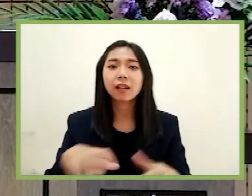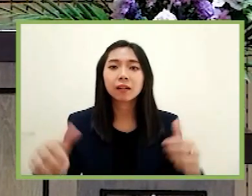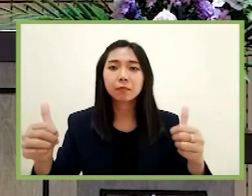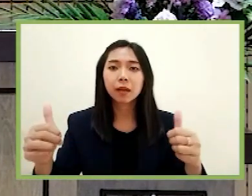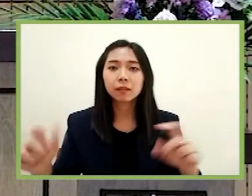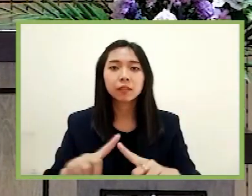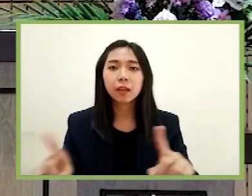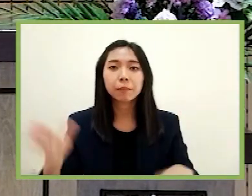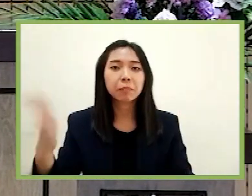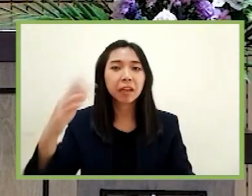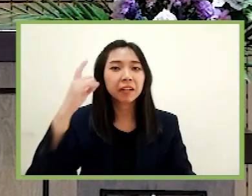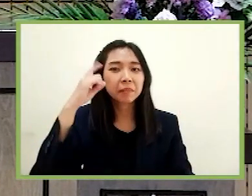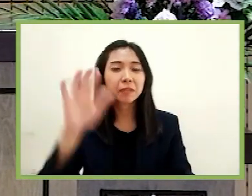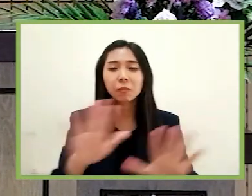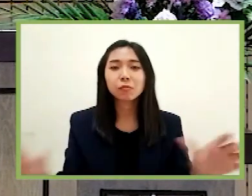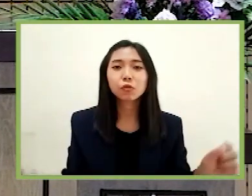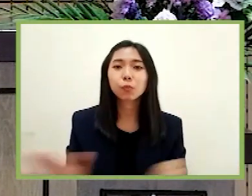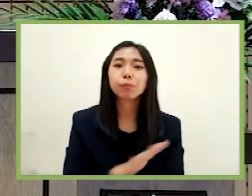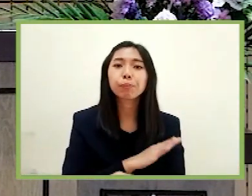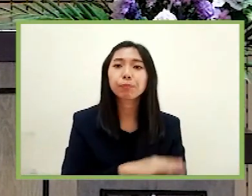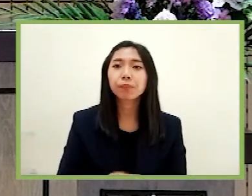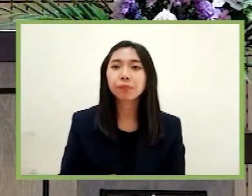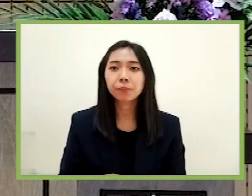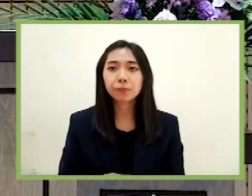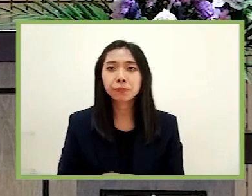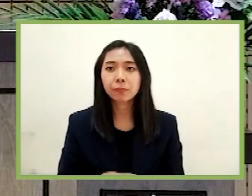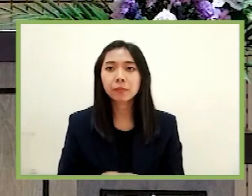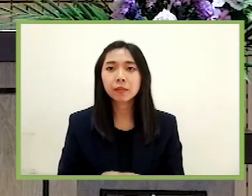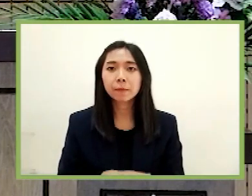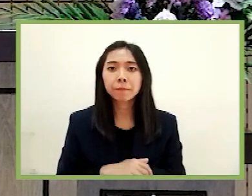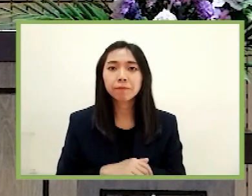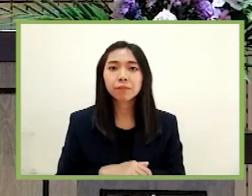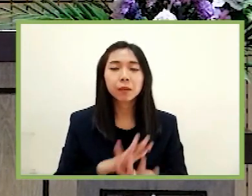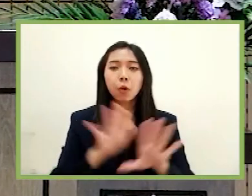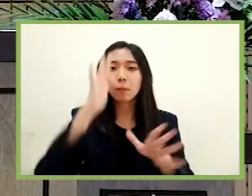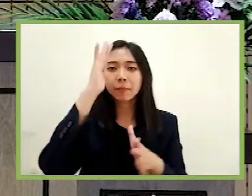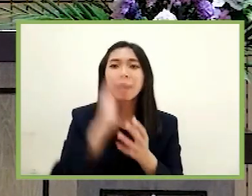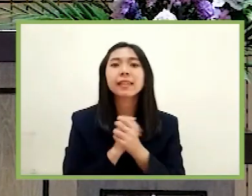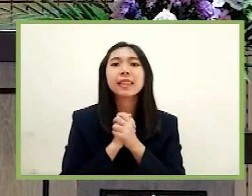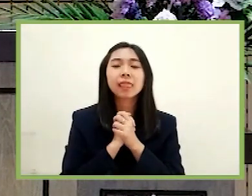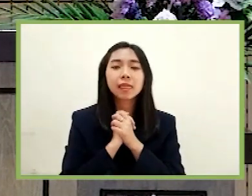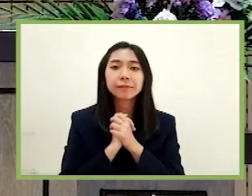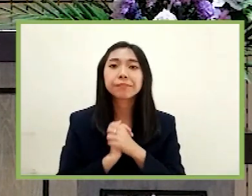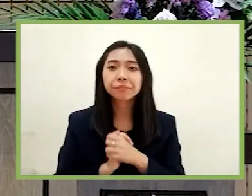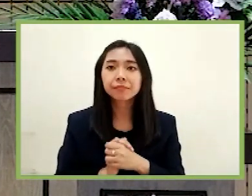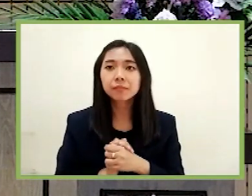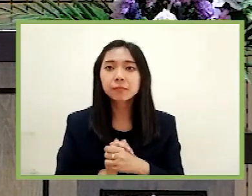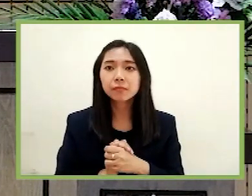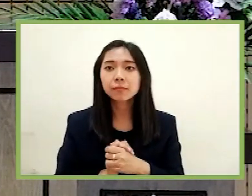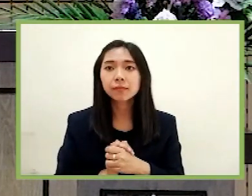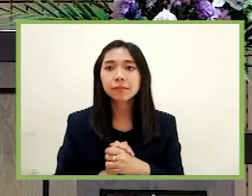untuk membuat mereka percaya ini adalah mesiyah hidup